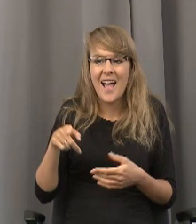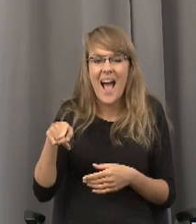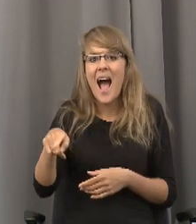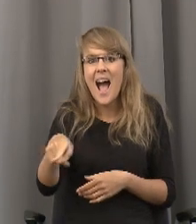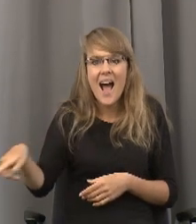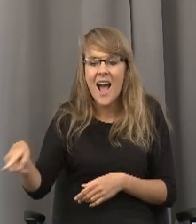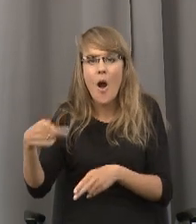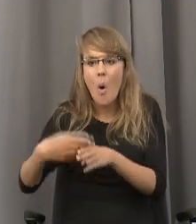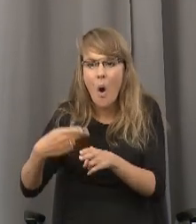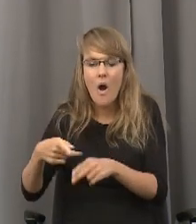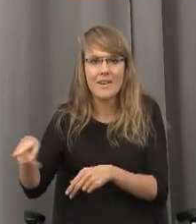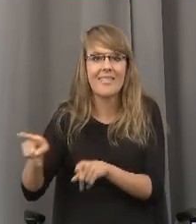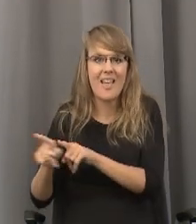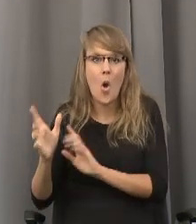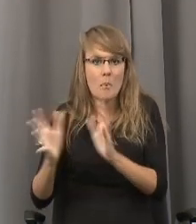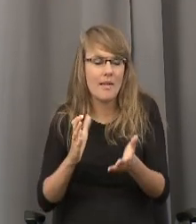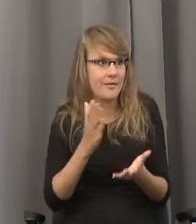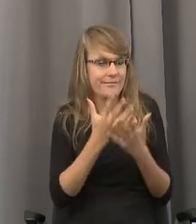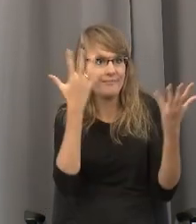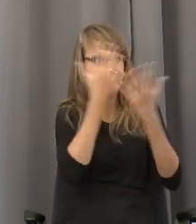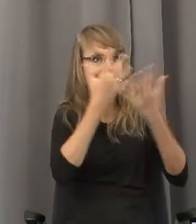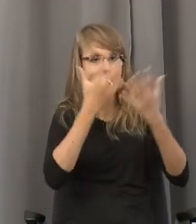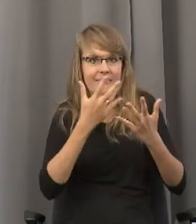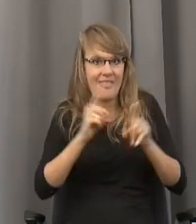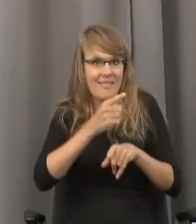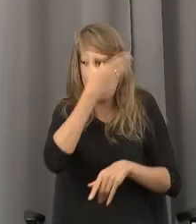nie wiedzą, co mają ze sobą zrobić. I dlatego